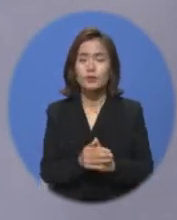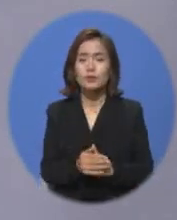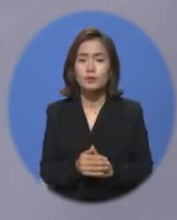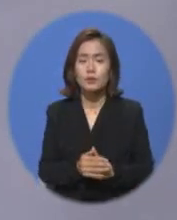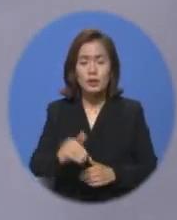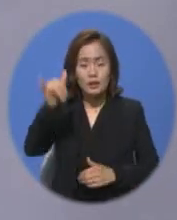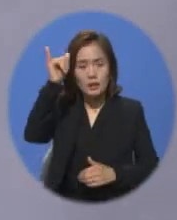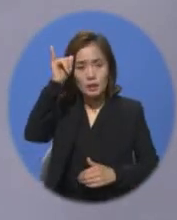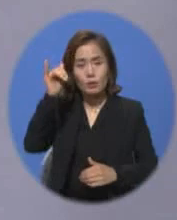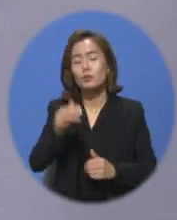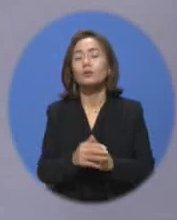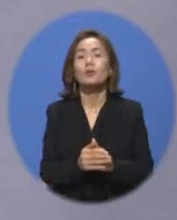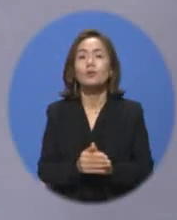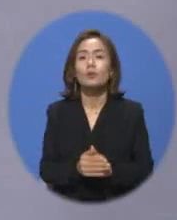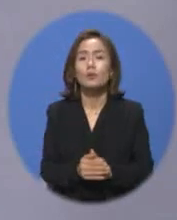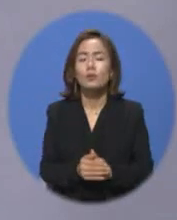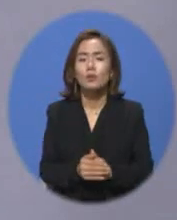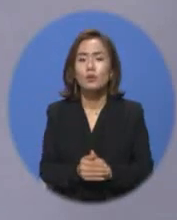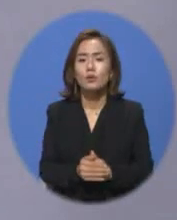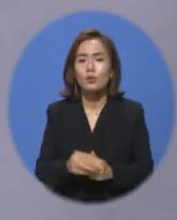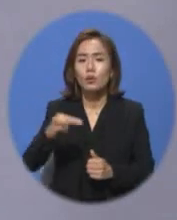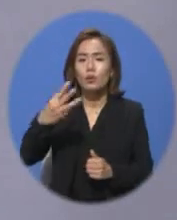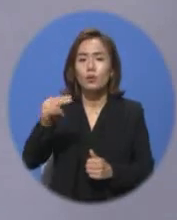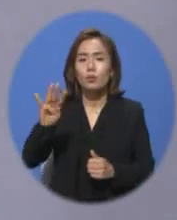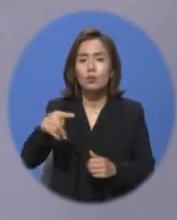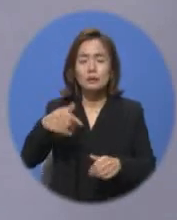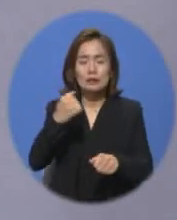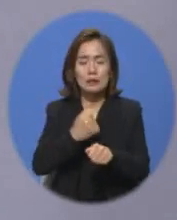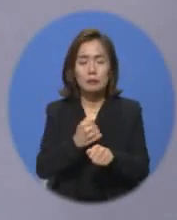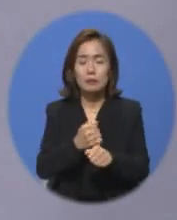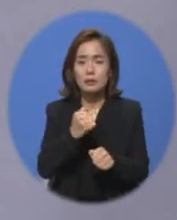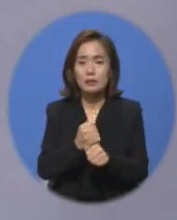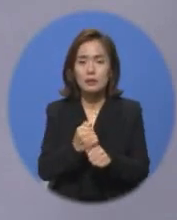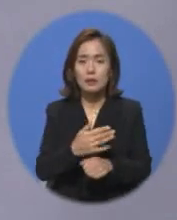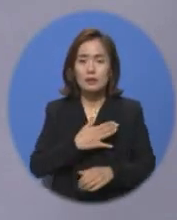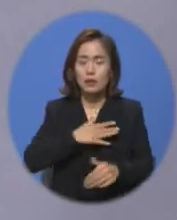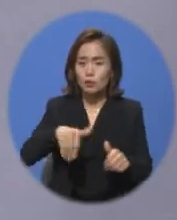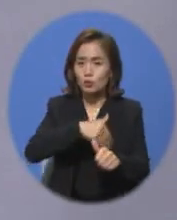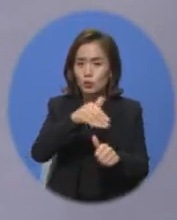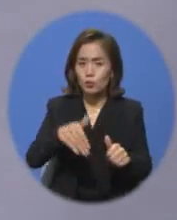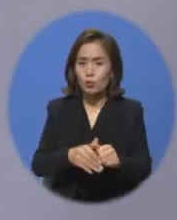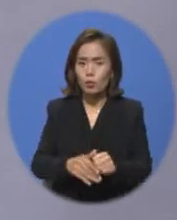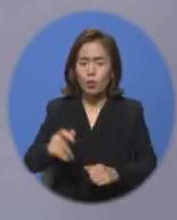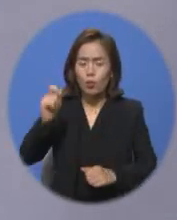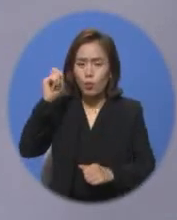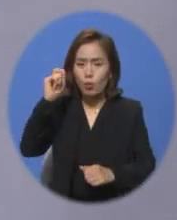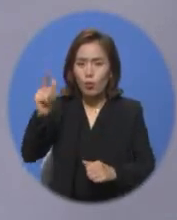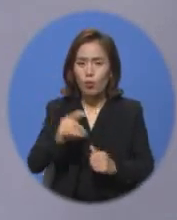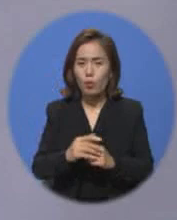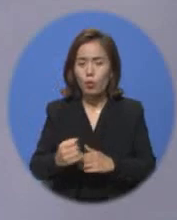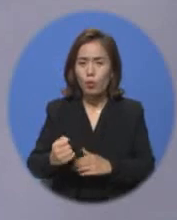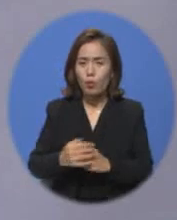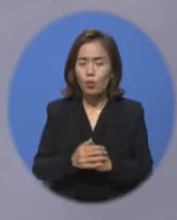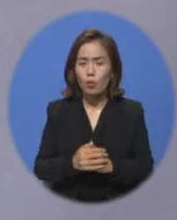을처리하여 누구도불공평한대우를받지않는공정한세상을만들도록하겠습니다 .지금제주변에는